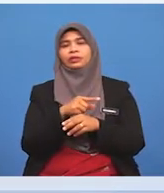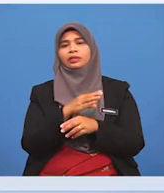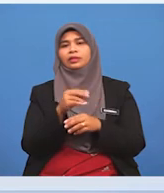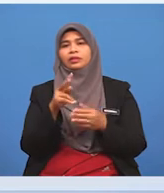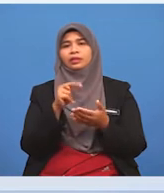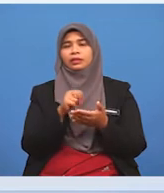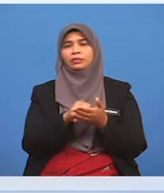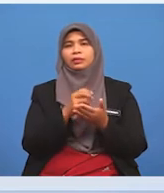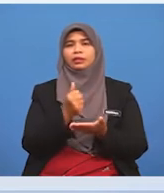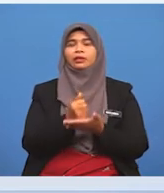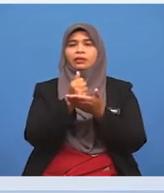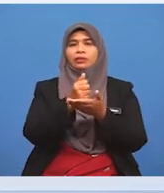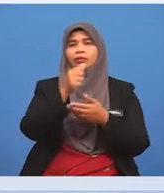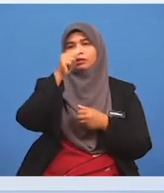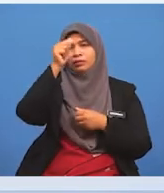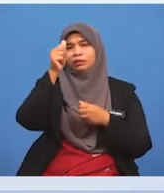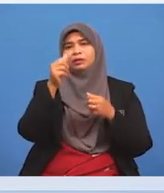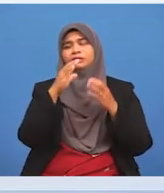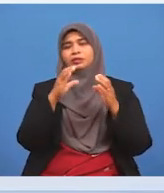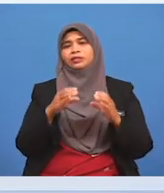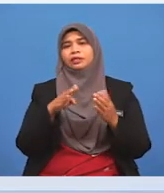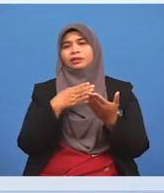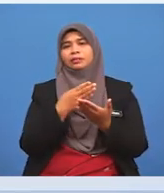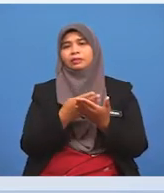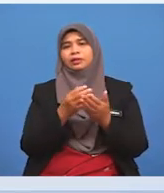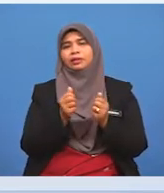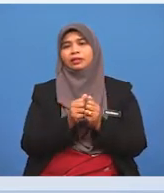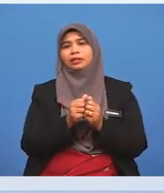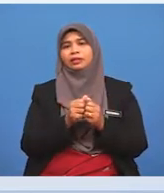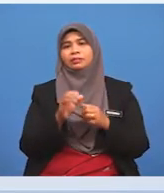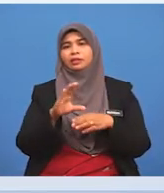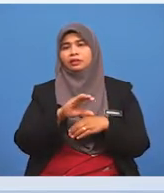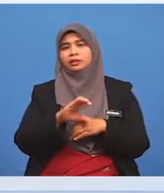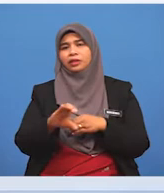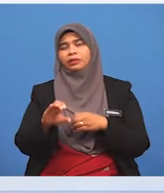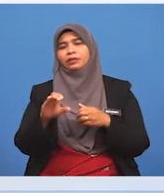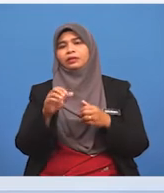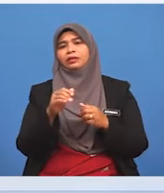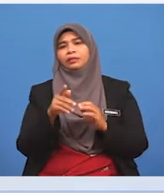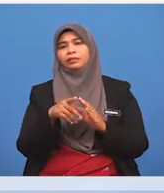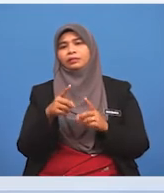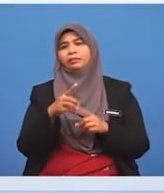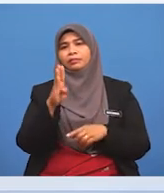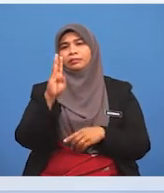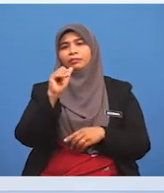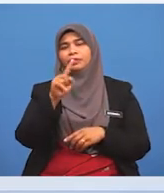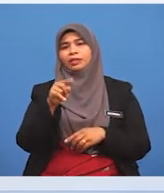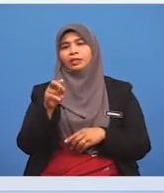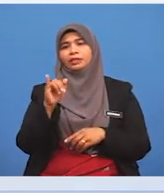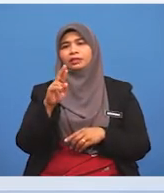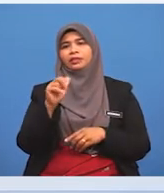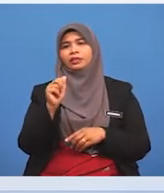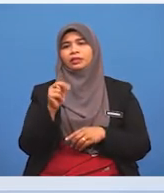anugerah Allah secara berhikmah dengan mengelakkan pembaziran pada sumber-sumber yang